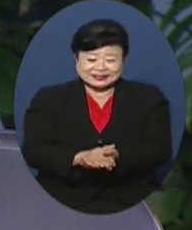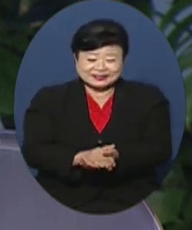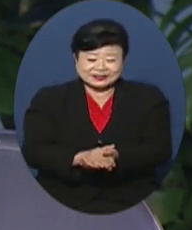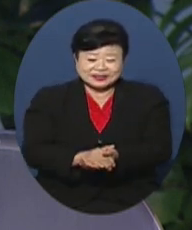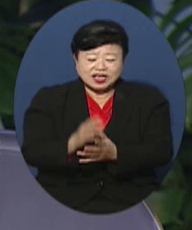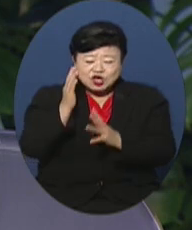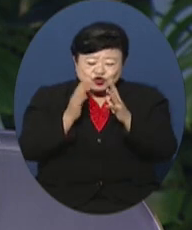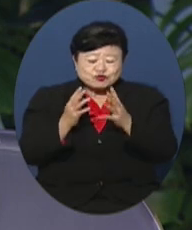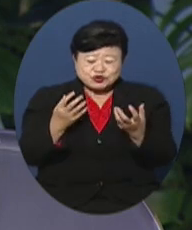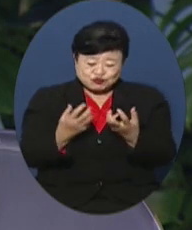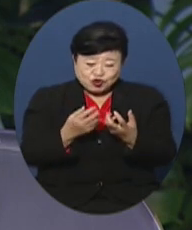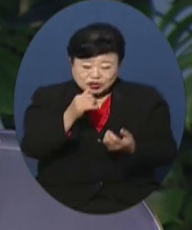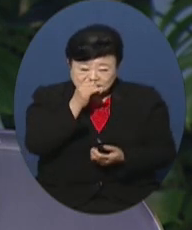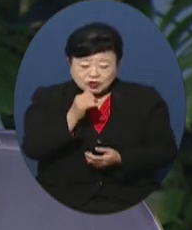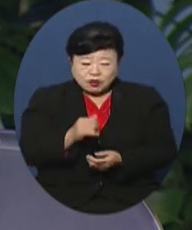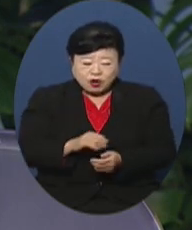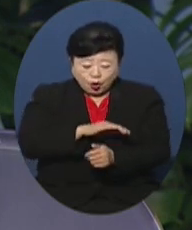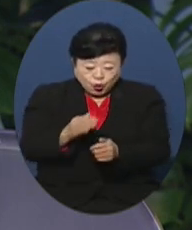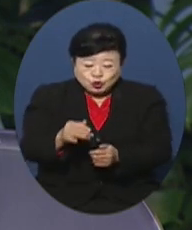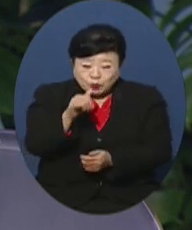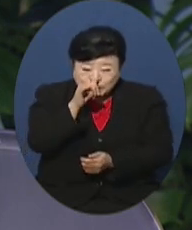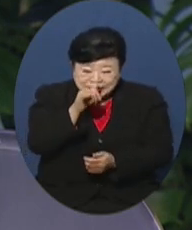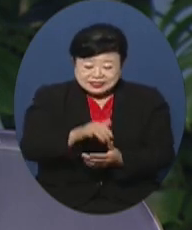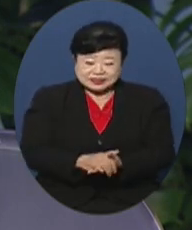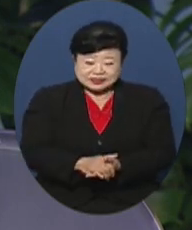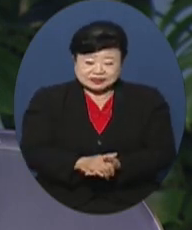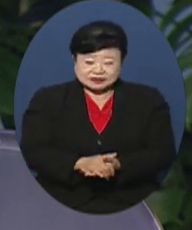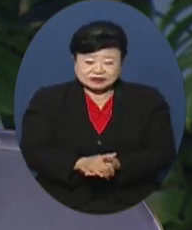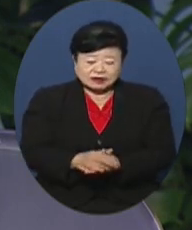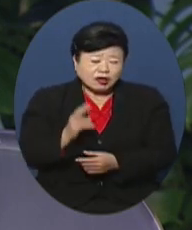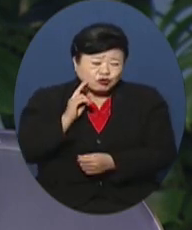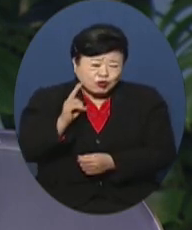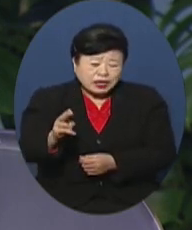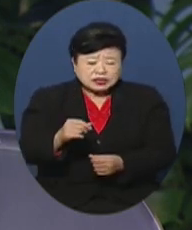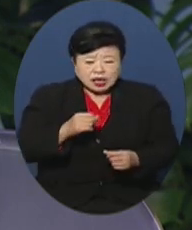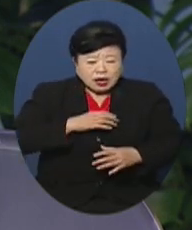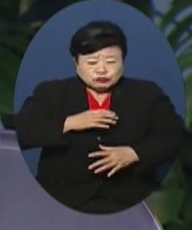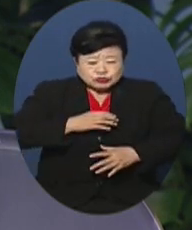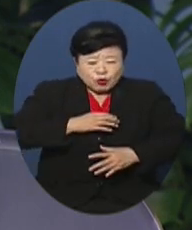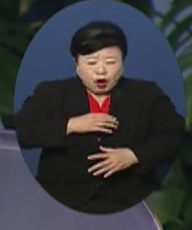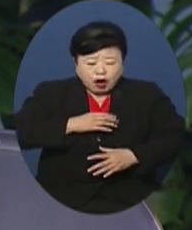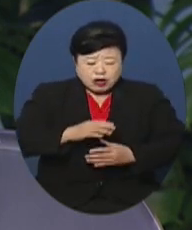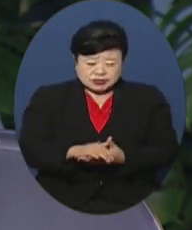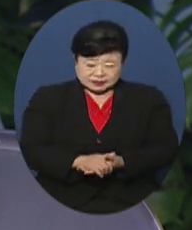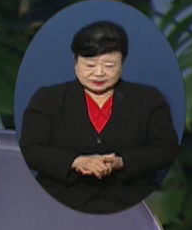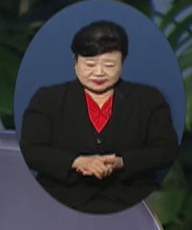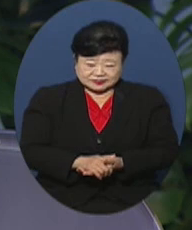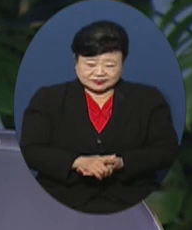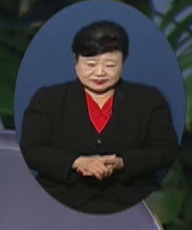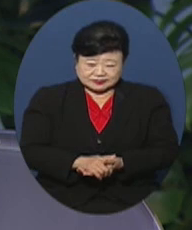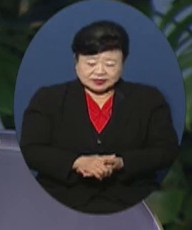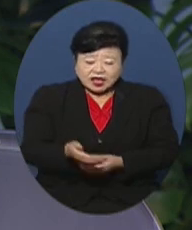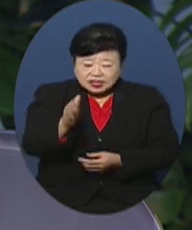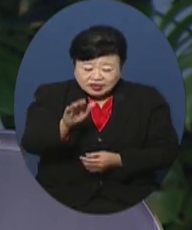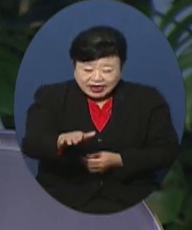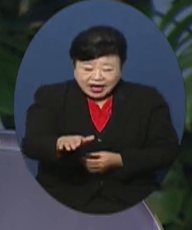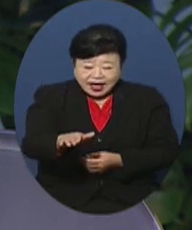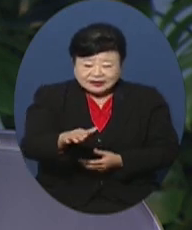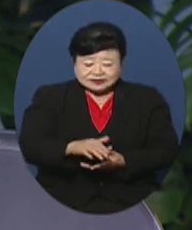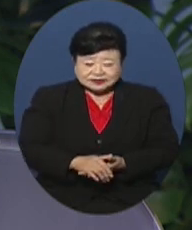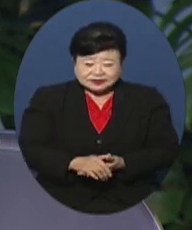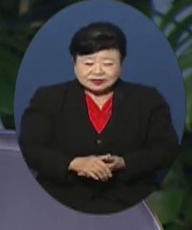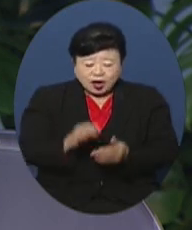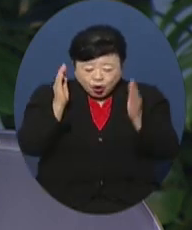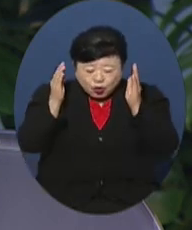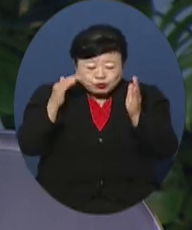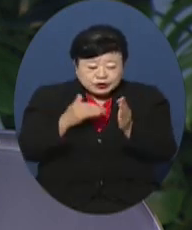숲이 우거지고 공동묘지가 있어서 굉장히 무서웠습니다. 그런데